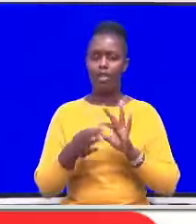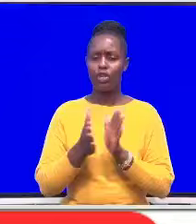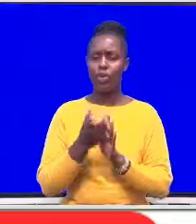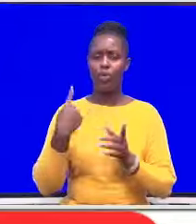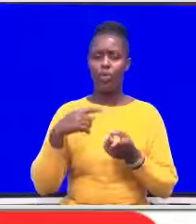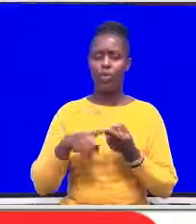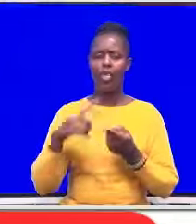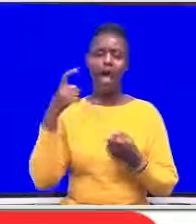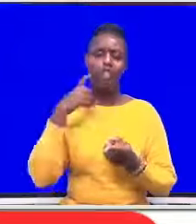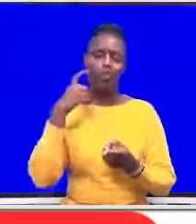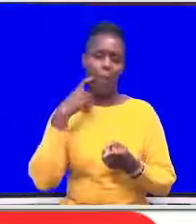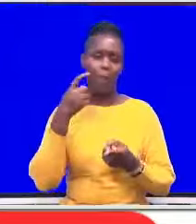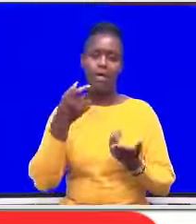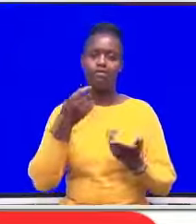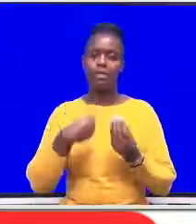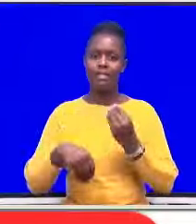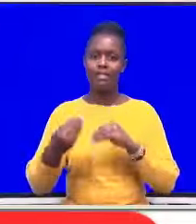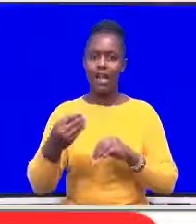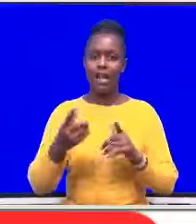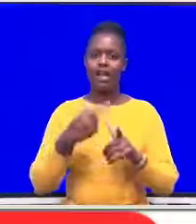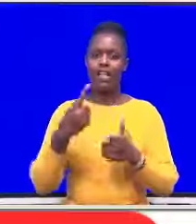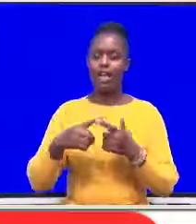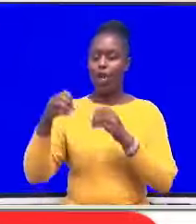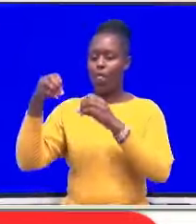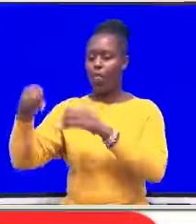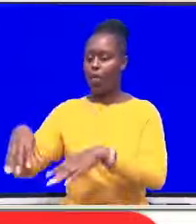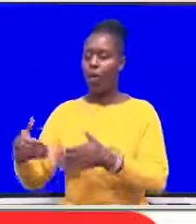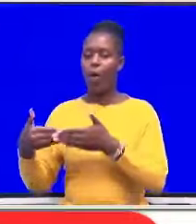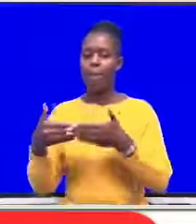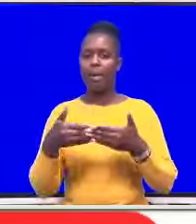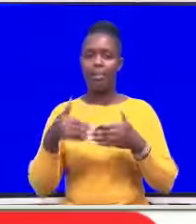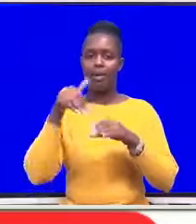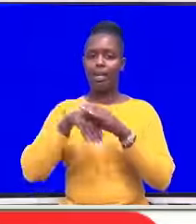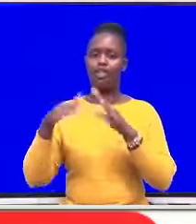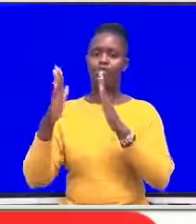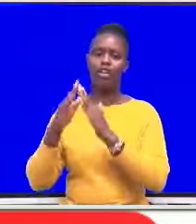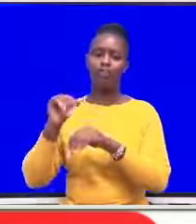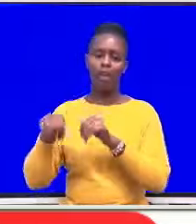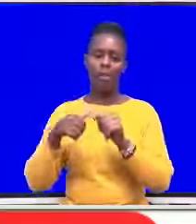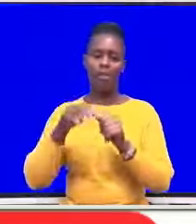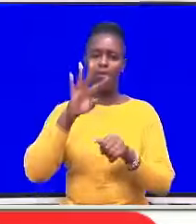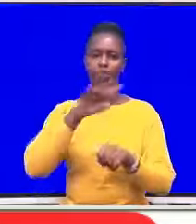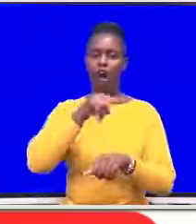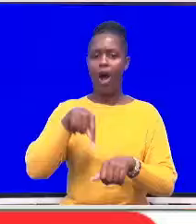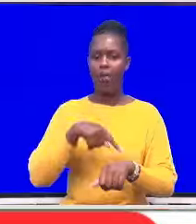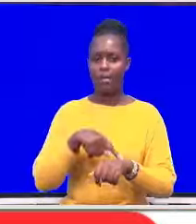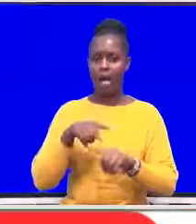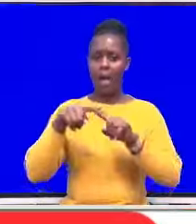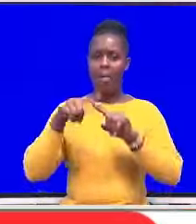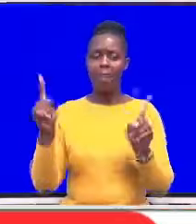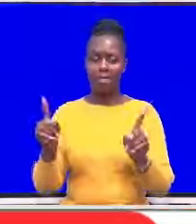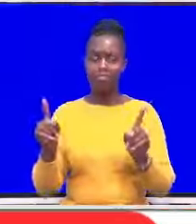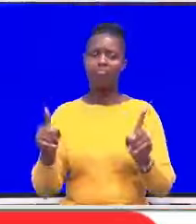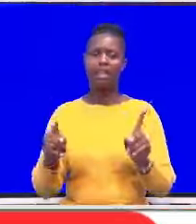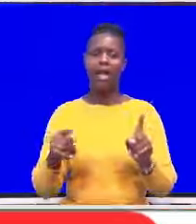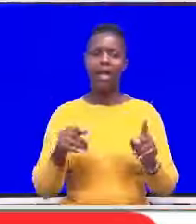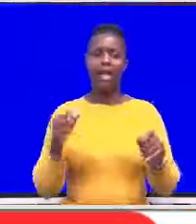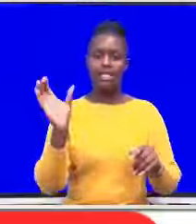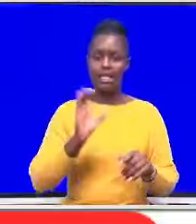kisha kumtumbukiza kwenye choo kwa zaidi ya saa 4. Japo wananchi kwa ushirikiano na asasi za